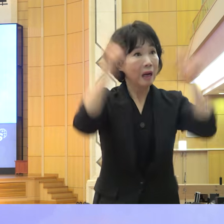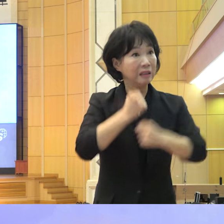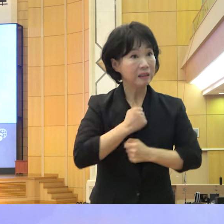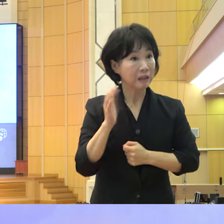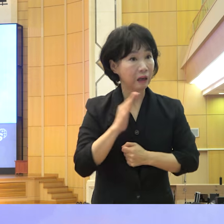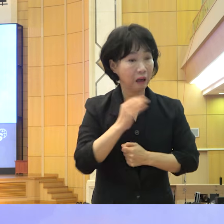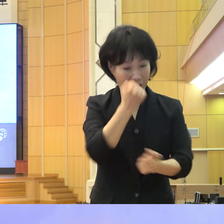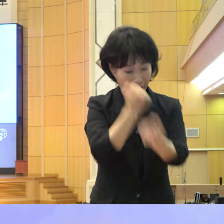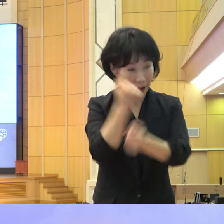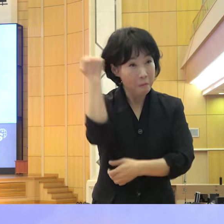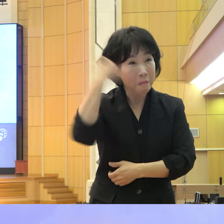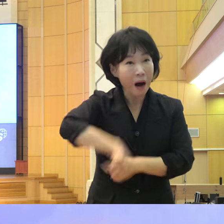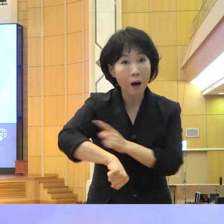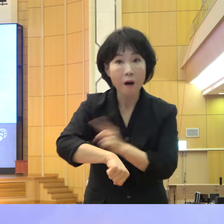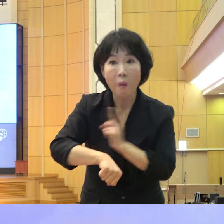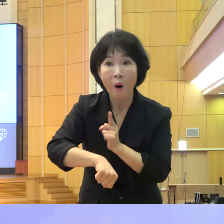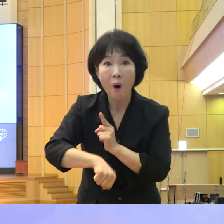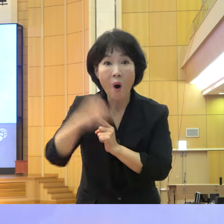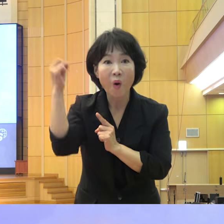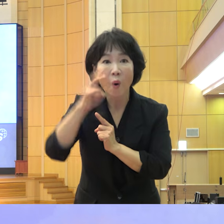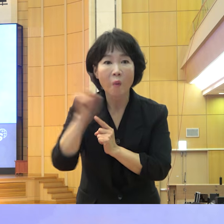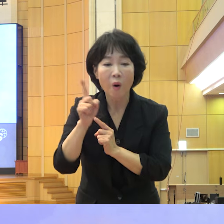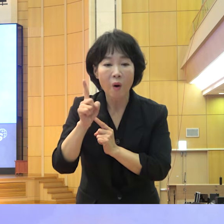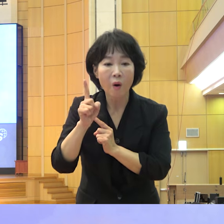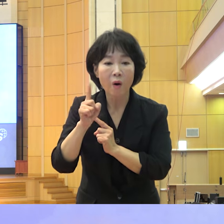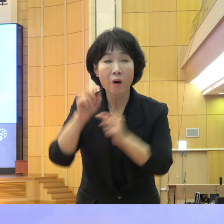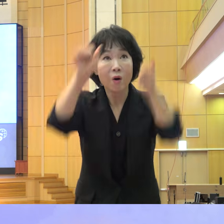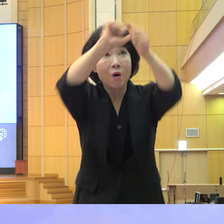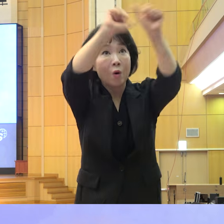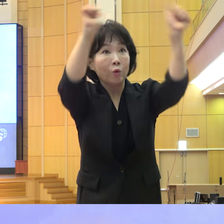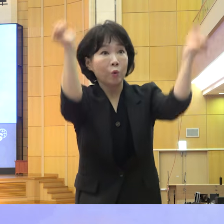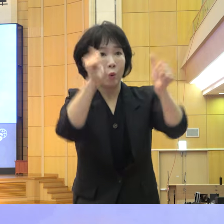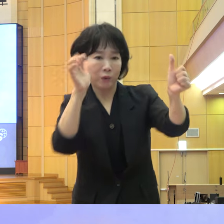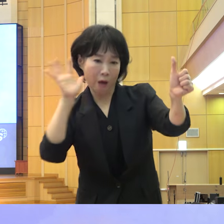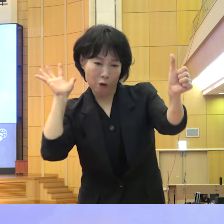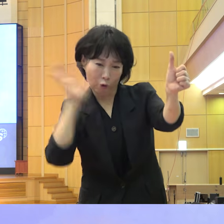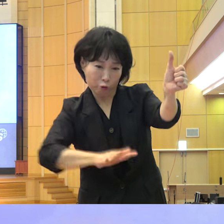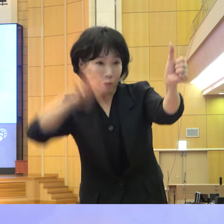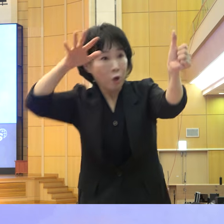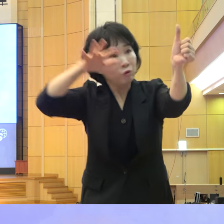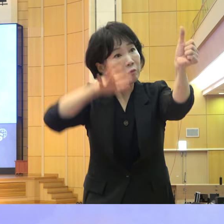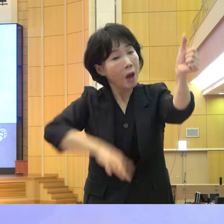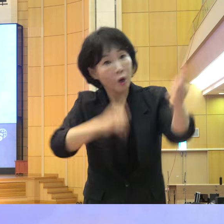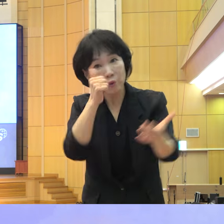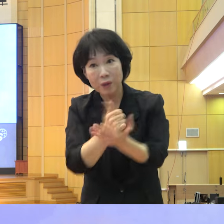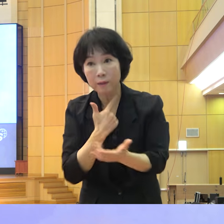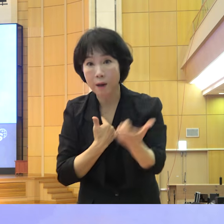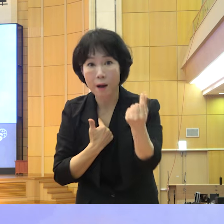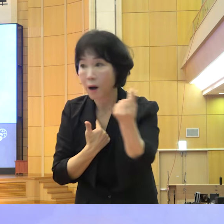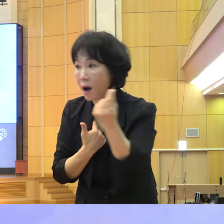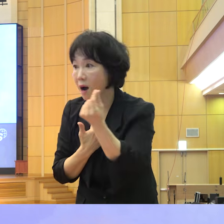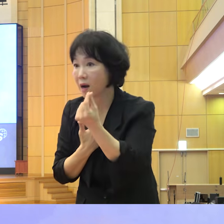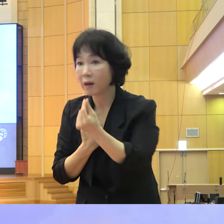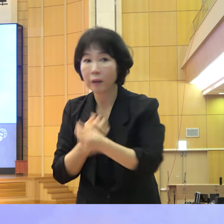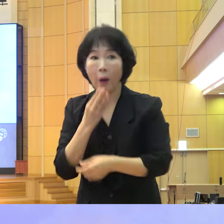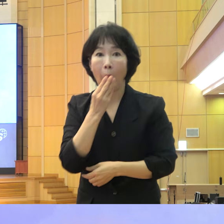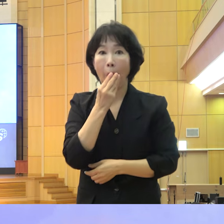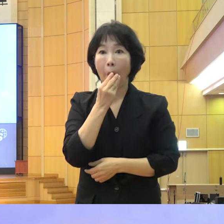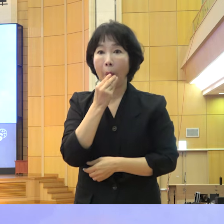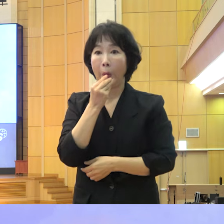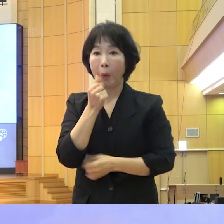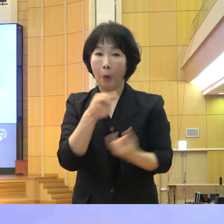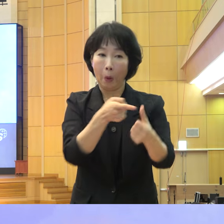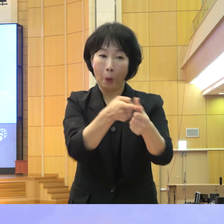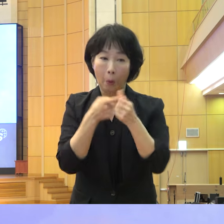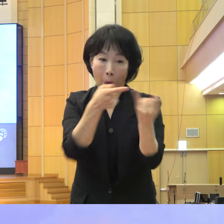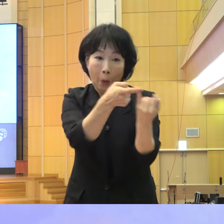지키지 않거나 또는 이렇게 우상 숭배하거나 또는 간음한